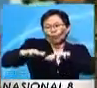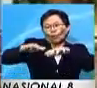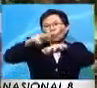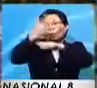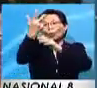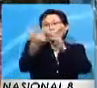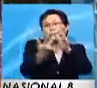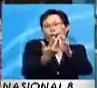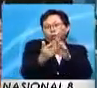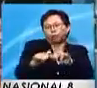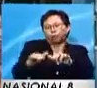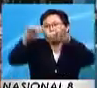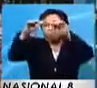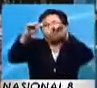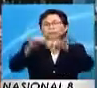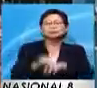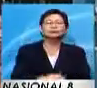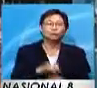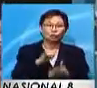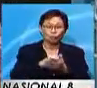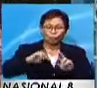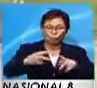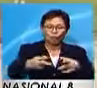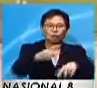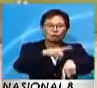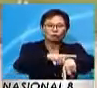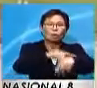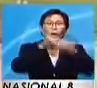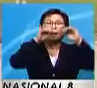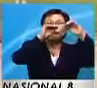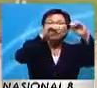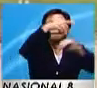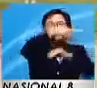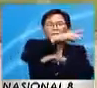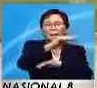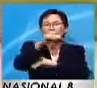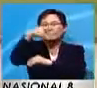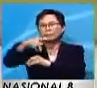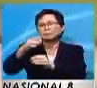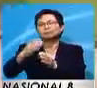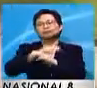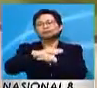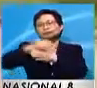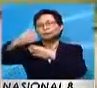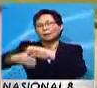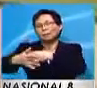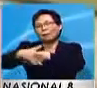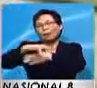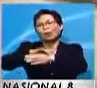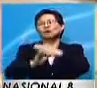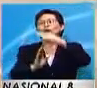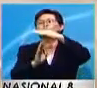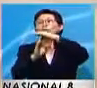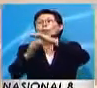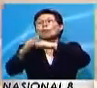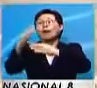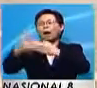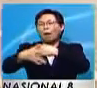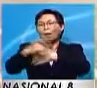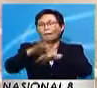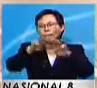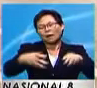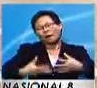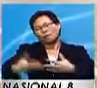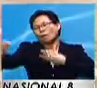3 jam keadaan itu menyebabkan sesi pengajaran dan pembelajaran terpaksa ditamatkan lebih awal manakala pelajar dibenarkan